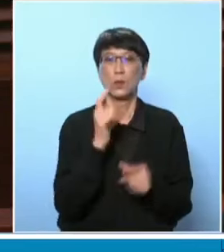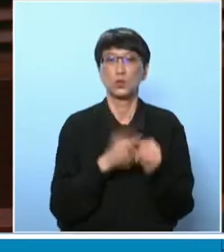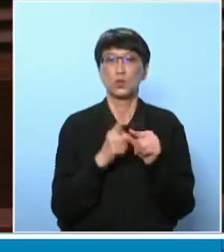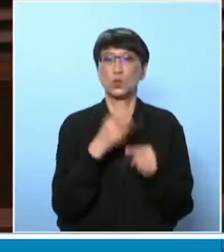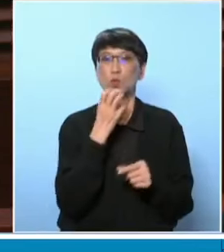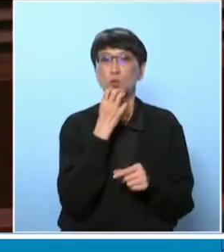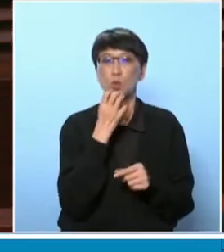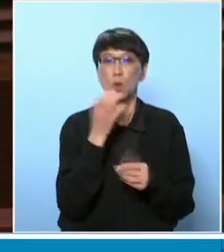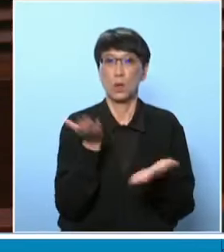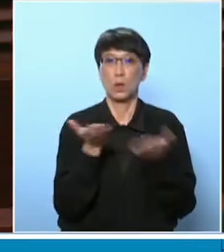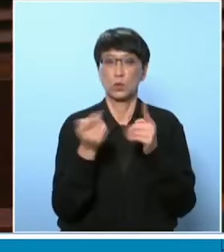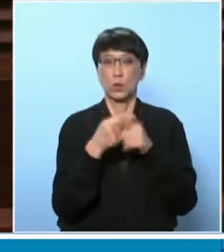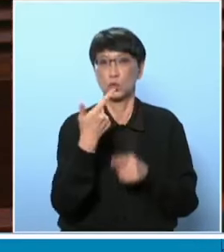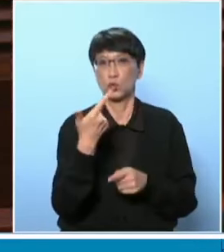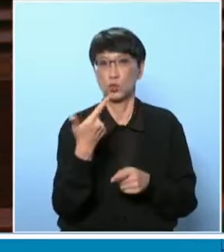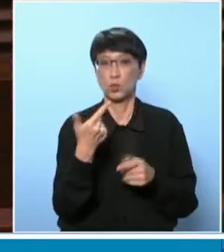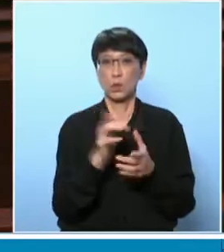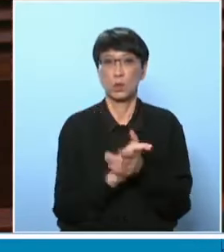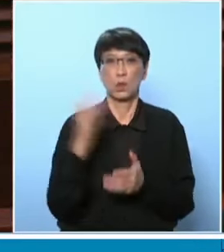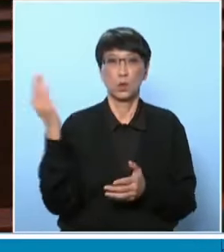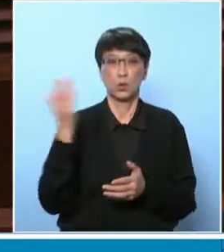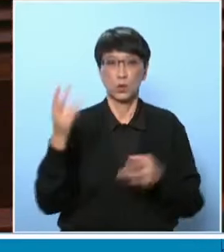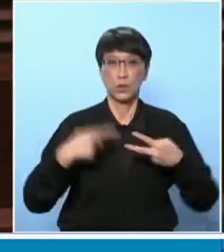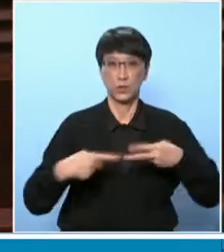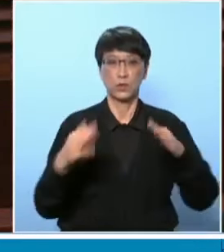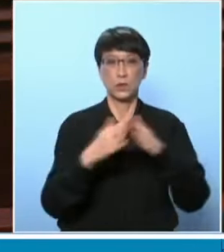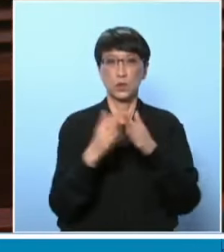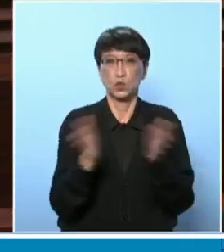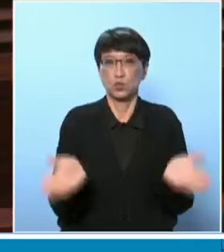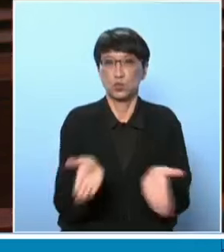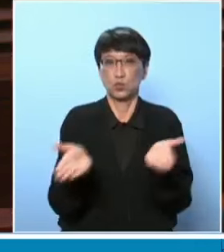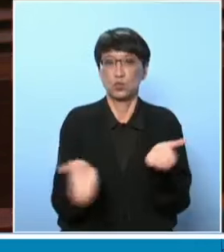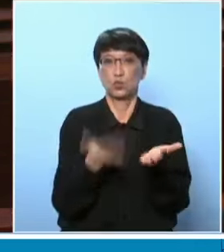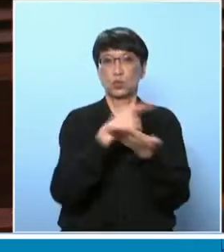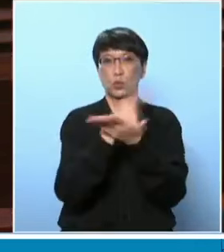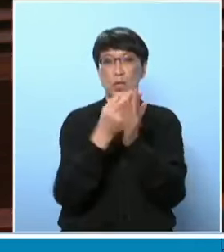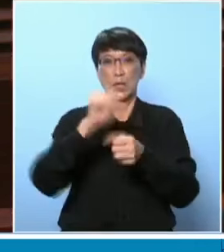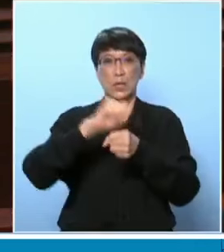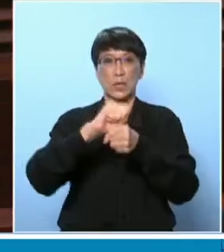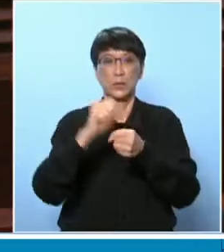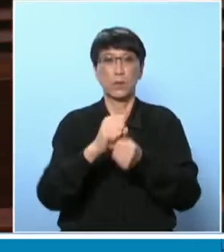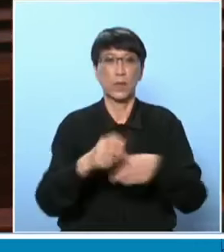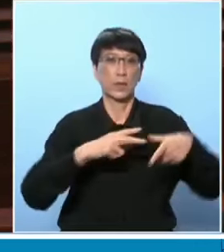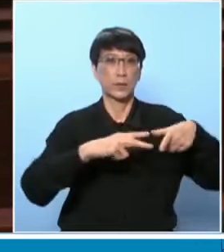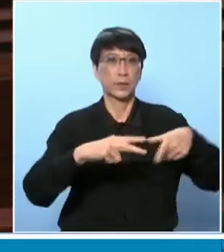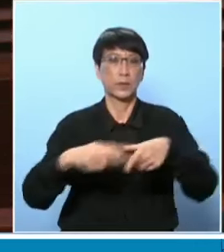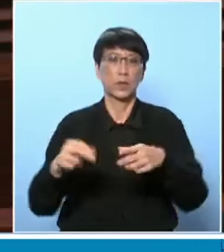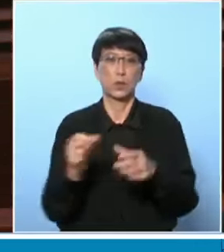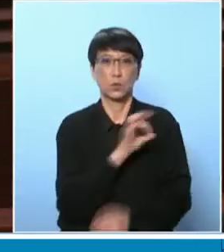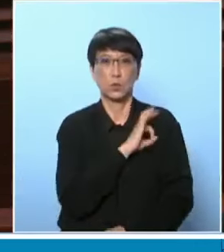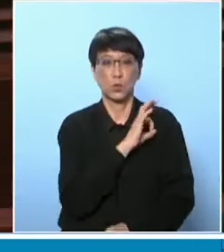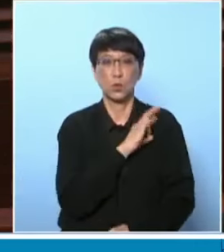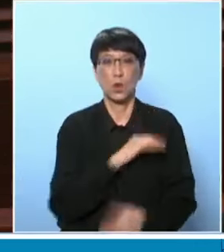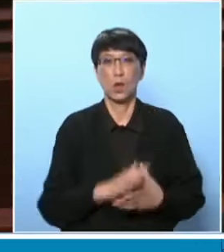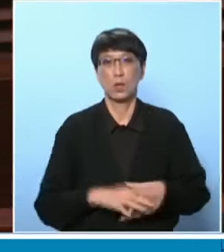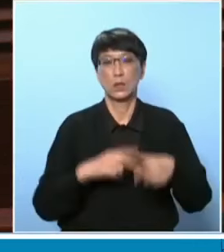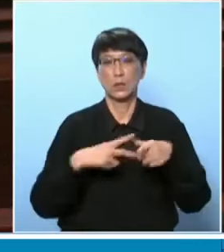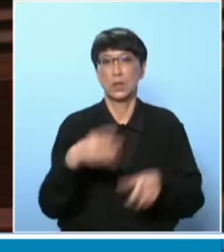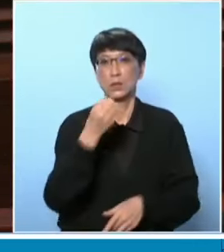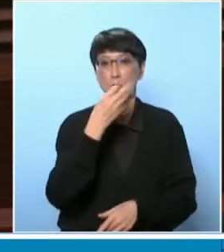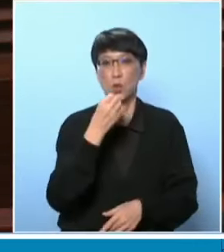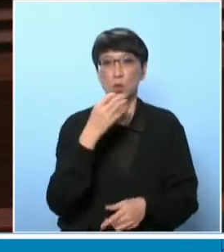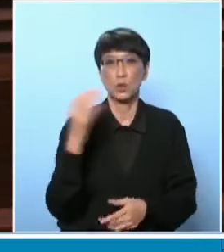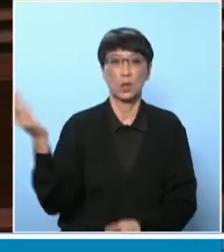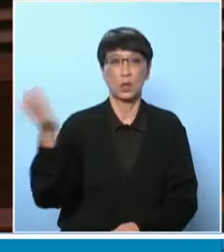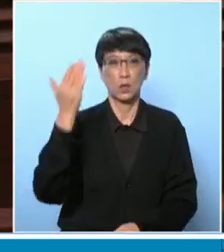是極具潛力的客源市場，旅發局會繼續多方面的宣傳工作，例如舉辦簡報會向當地的業界介紹香港嶄新的旅